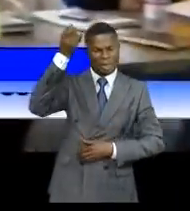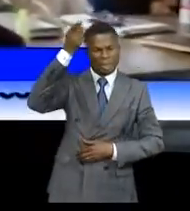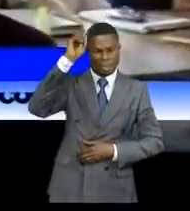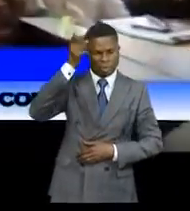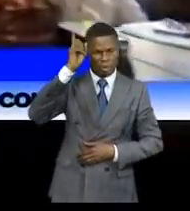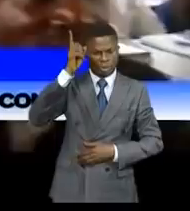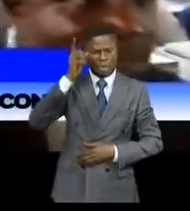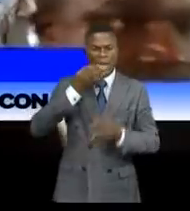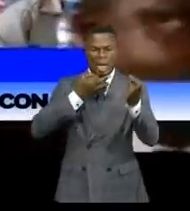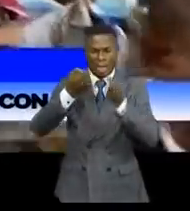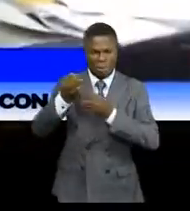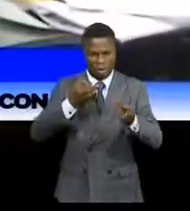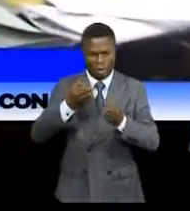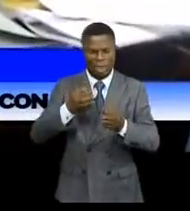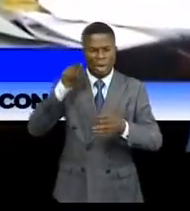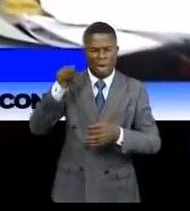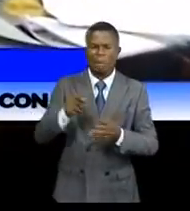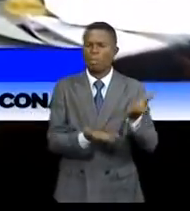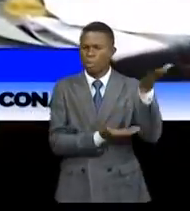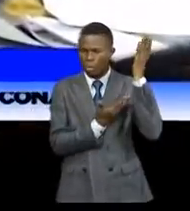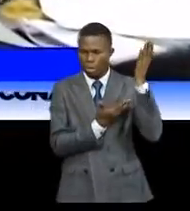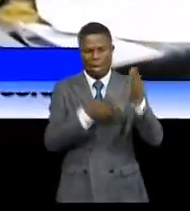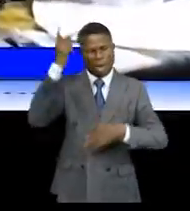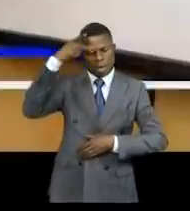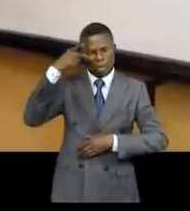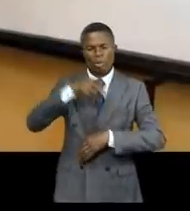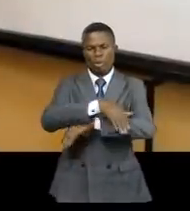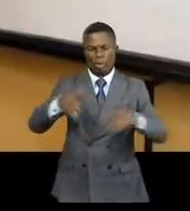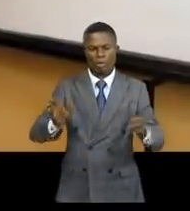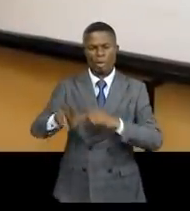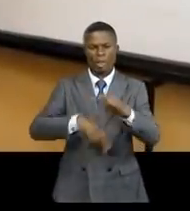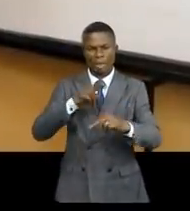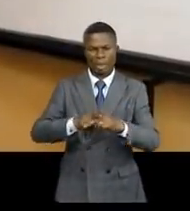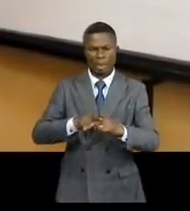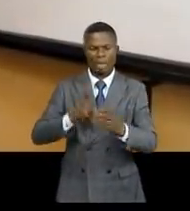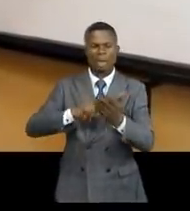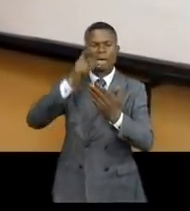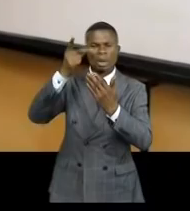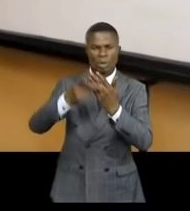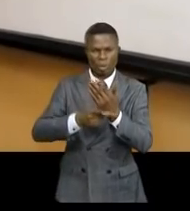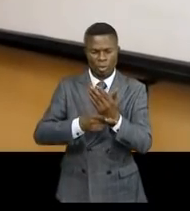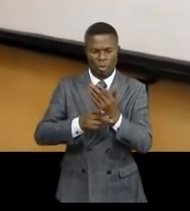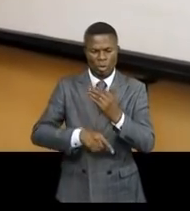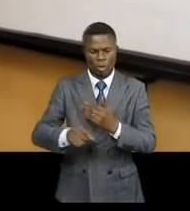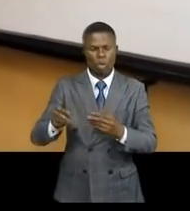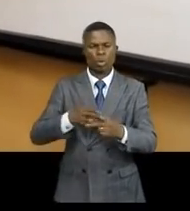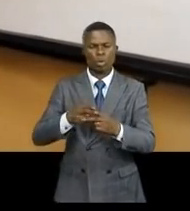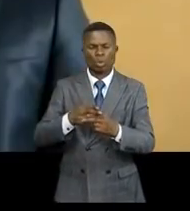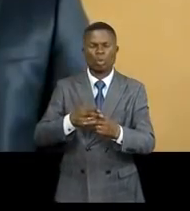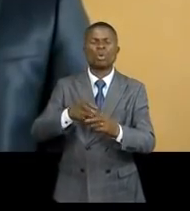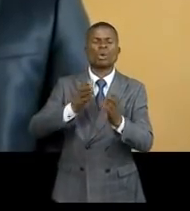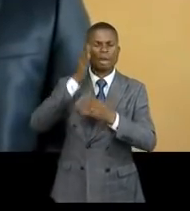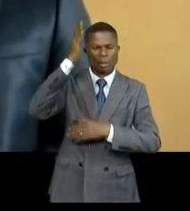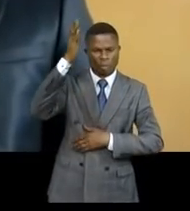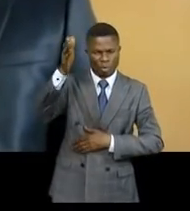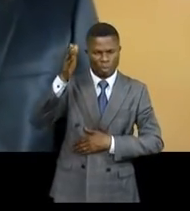à traduire les priorités de la politique foncière nationale selon une programmation à court, moyen et long terme.